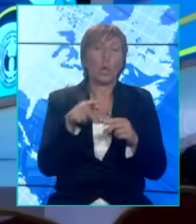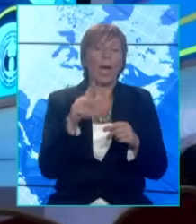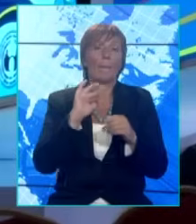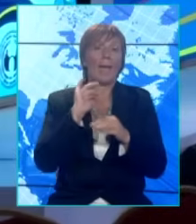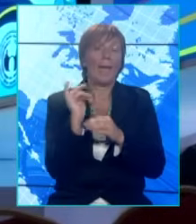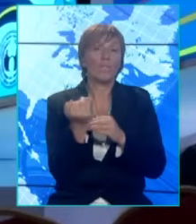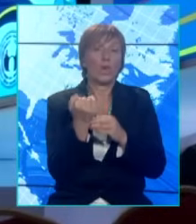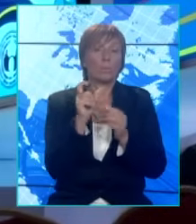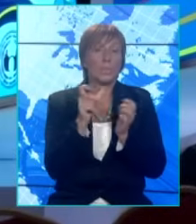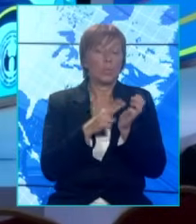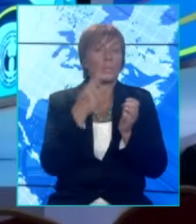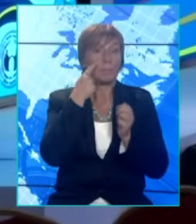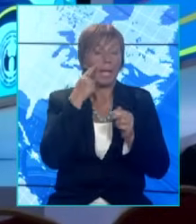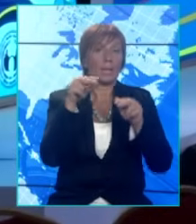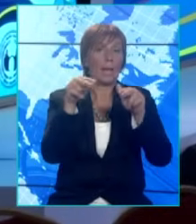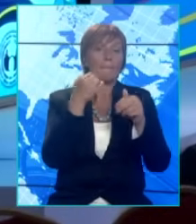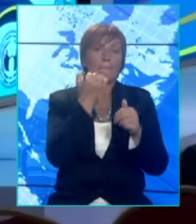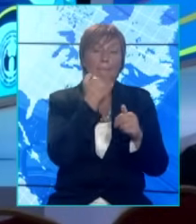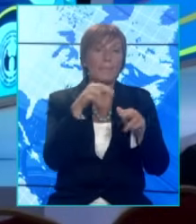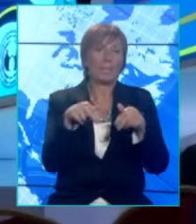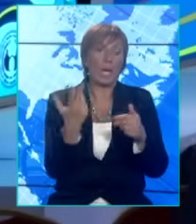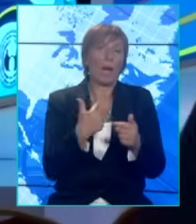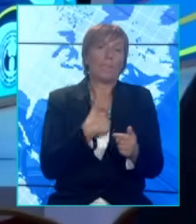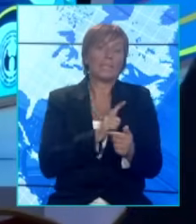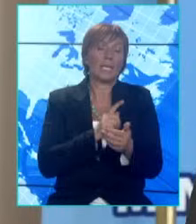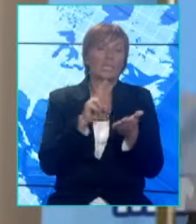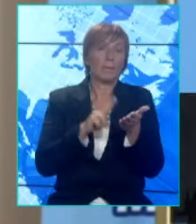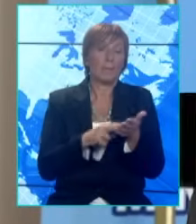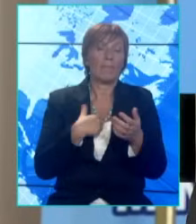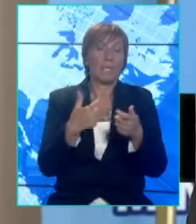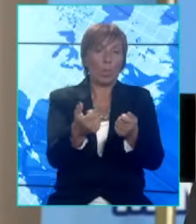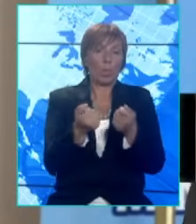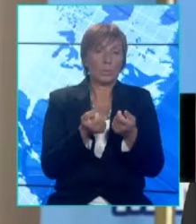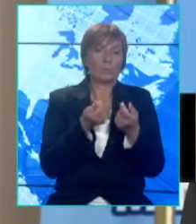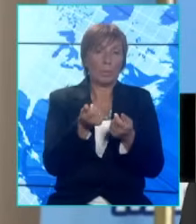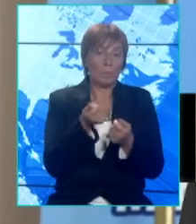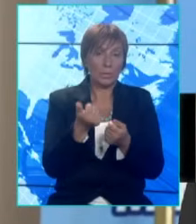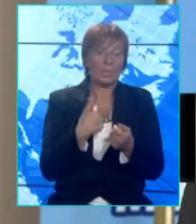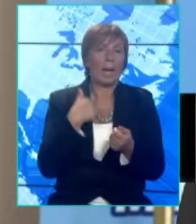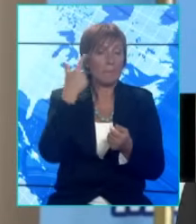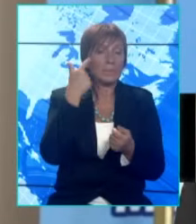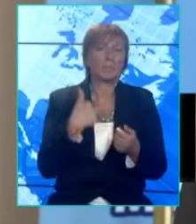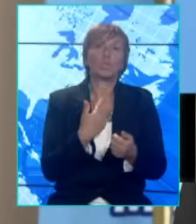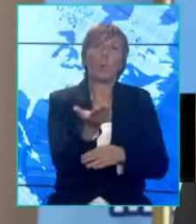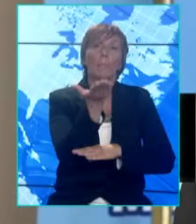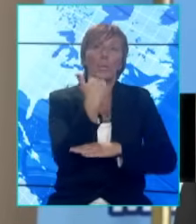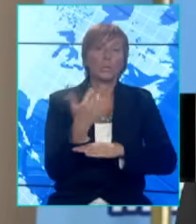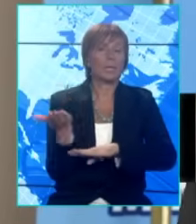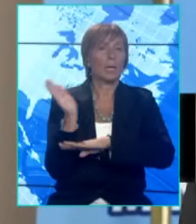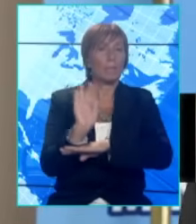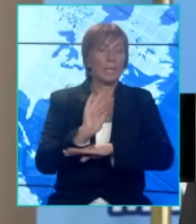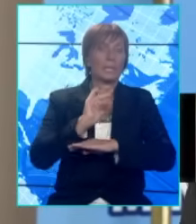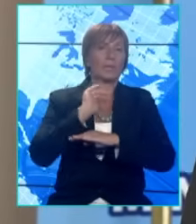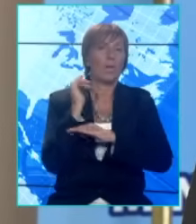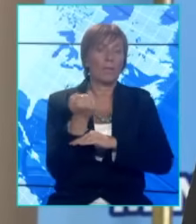smatrala prihvatljivim kako bismo zadržali pravo da povučemo sredstva i ovu prvu tranšu. Mislim da ćemo uspjeti to i predstavnici Europske unije